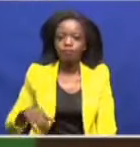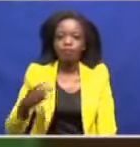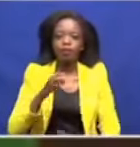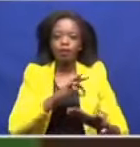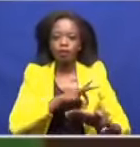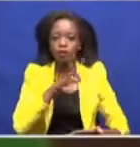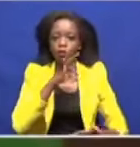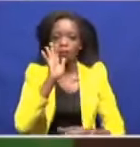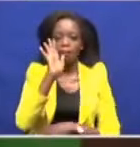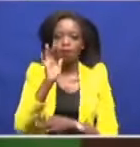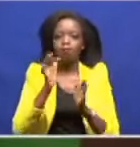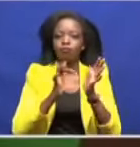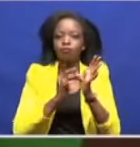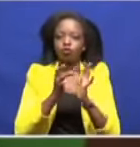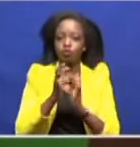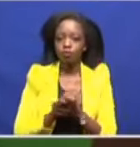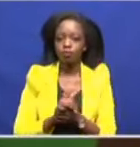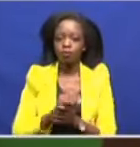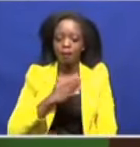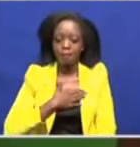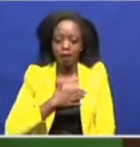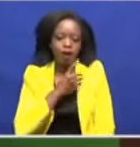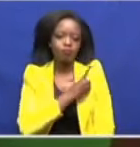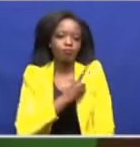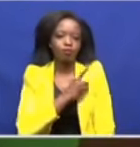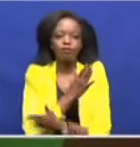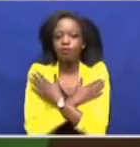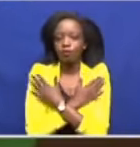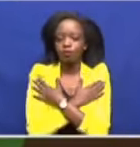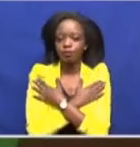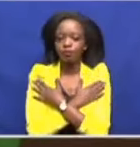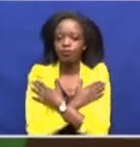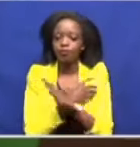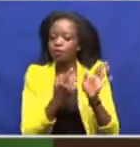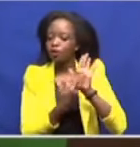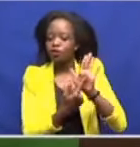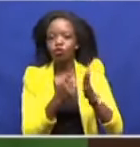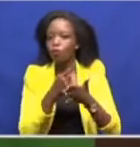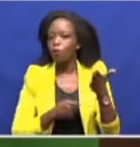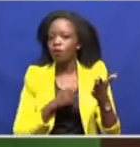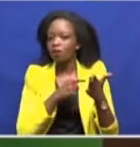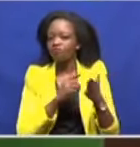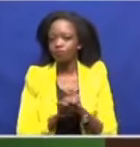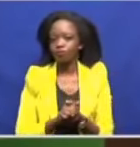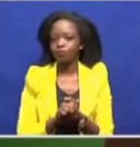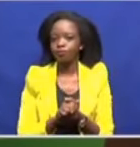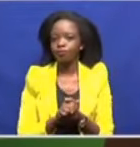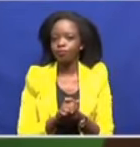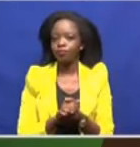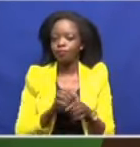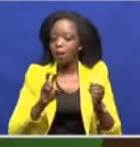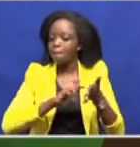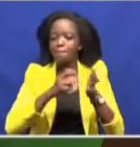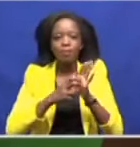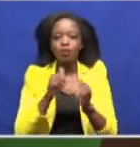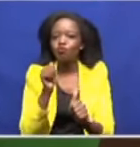Mungu. My dear friends, what does this reveal to us? Haya yana